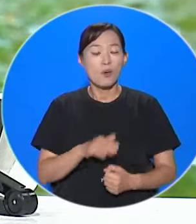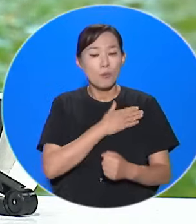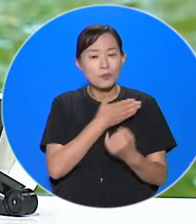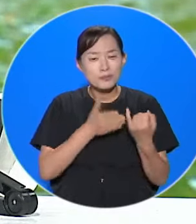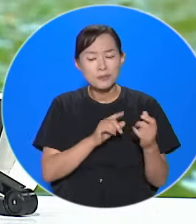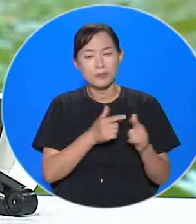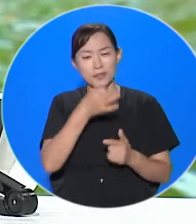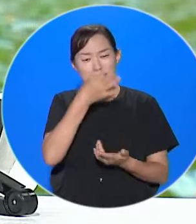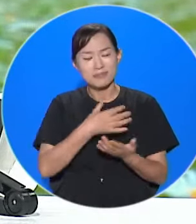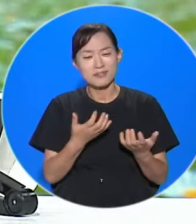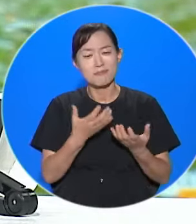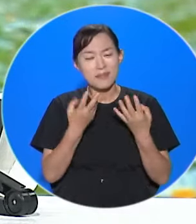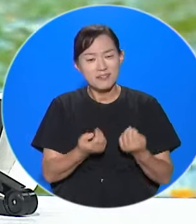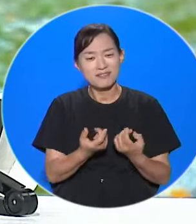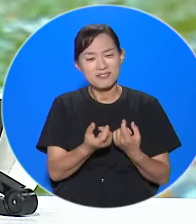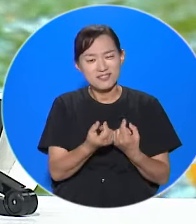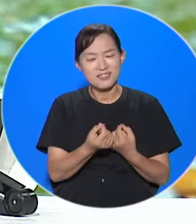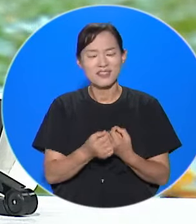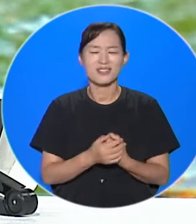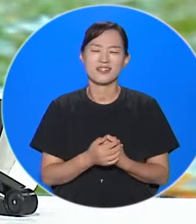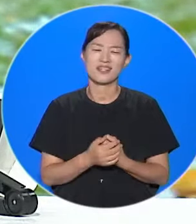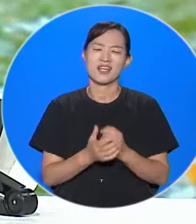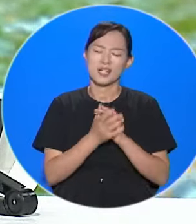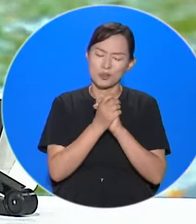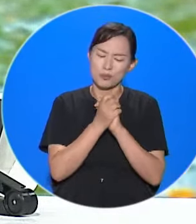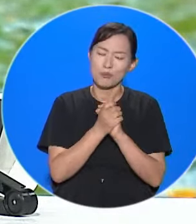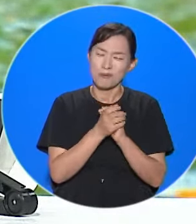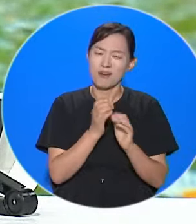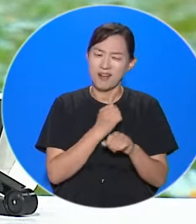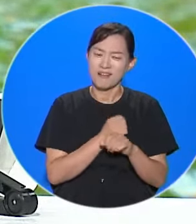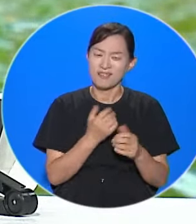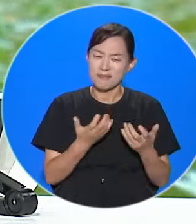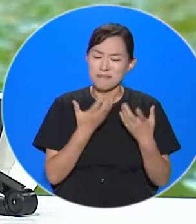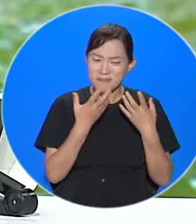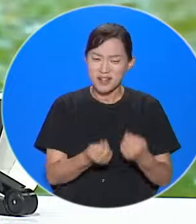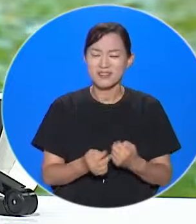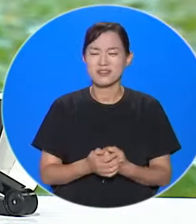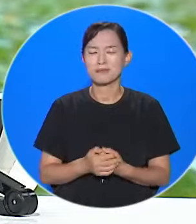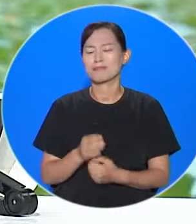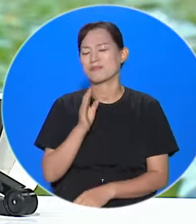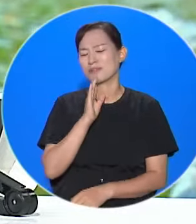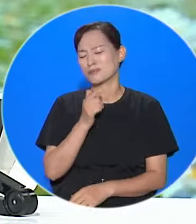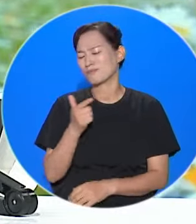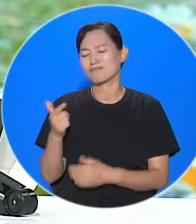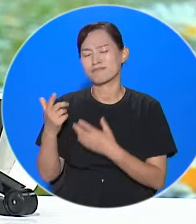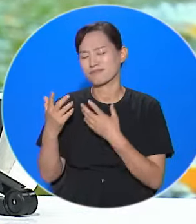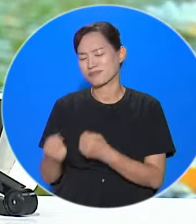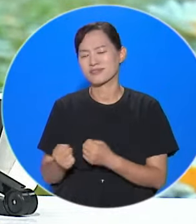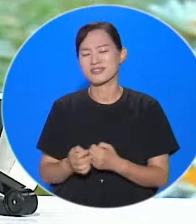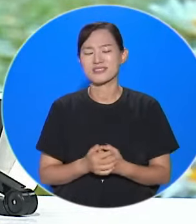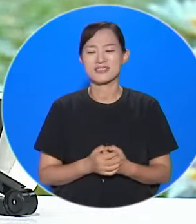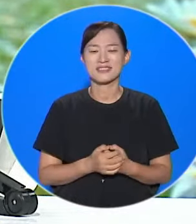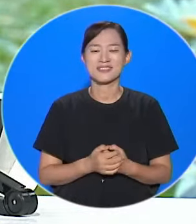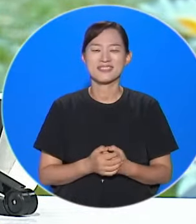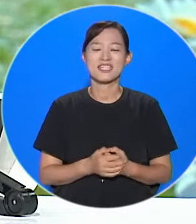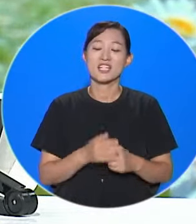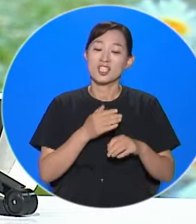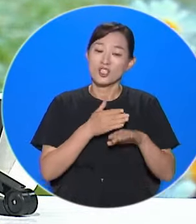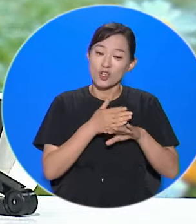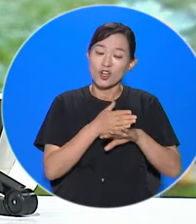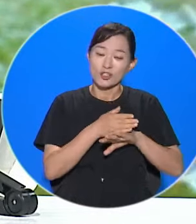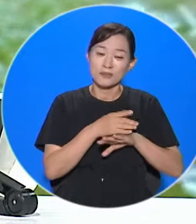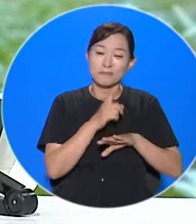일이 많으신가 봐, 그쵸? 예. 기도할 일이 많으시죠, 그쵸? 기도할 일이 너무 많아요. 그래요. 그래도 전체를